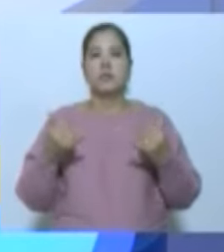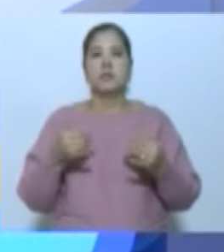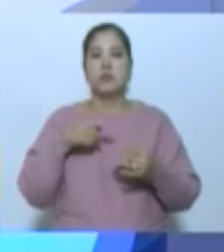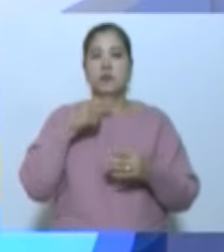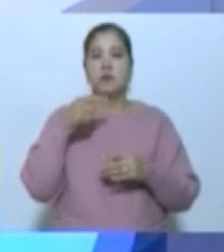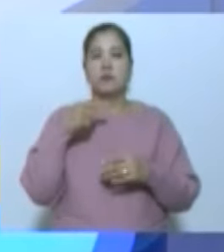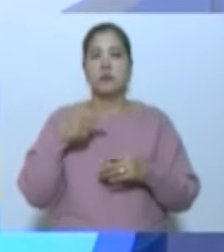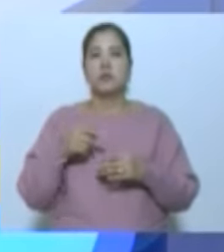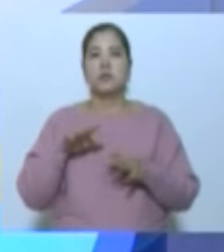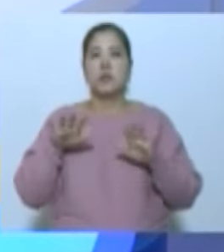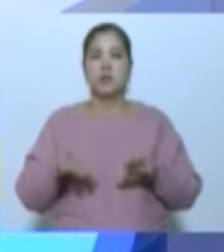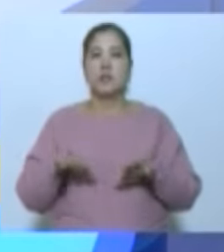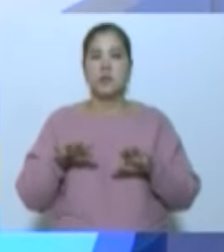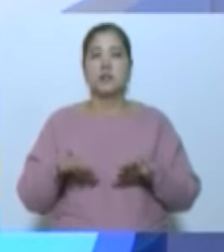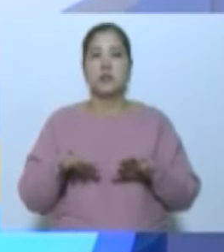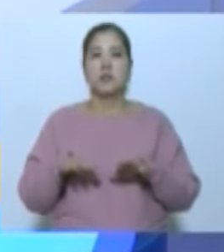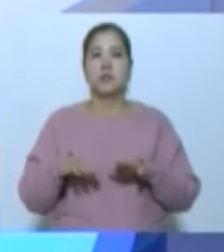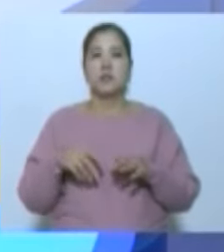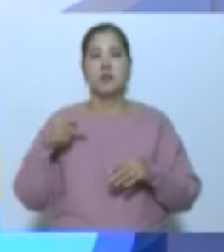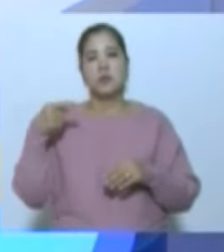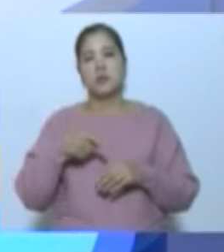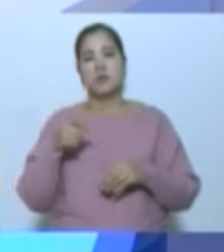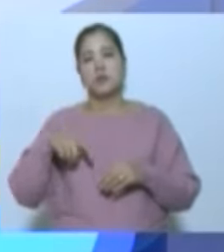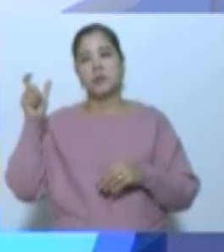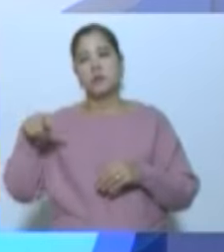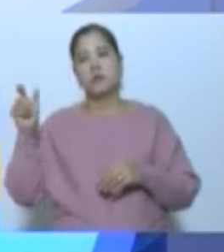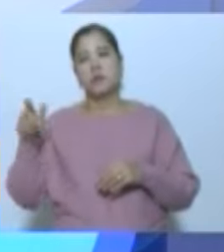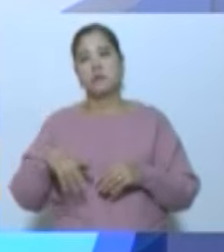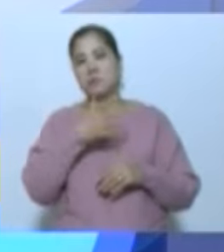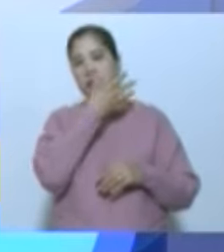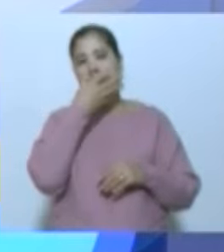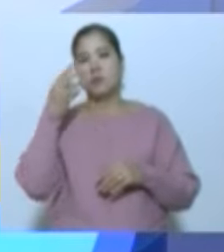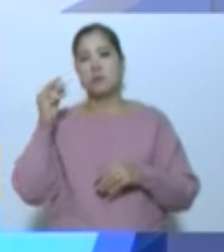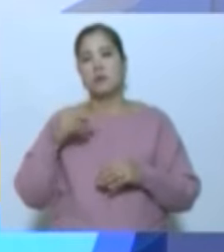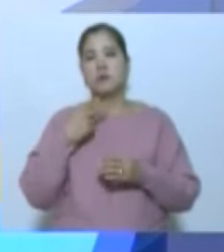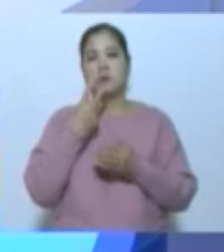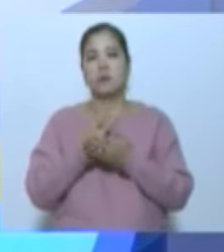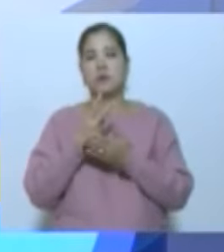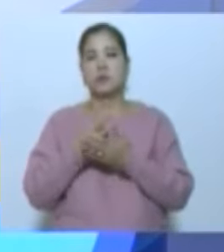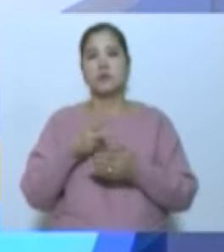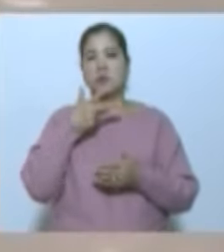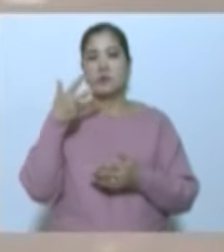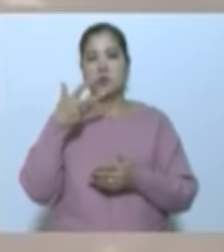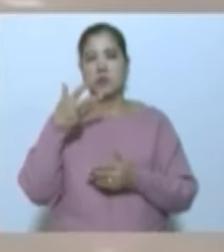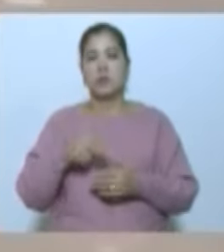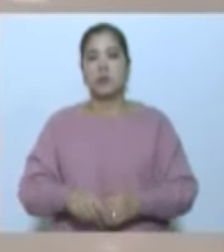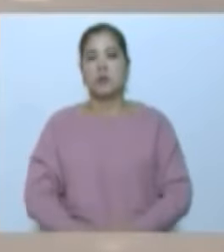села с населением свыше 1000 человек совсем забыли. Подробнее вы увидите в следующем сюжете.